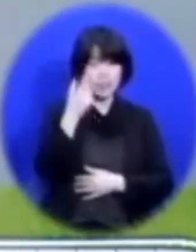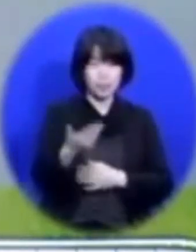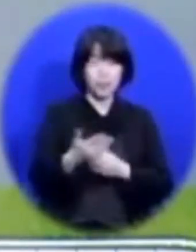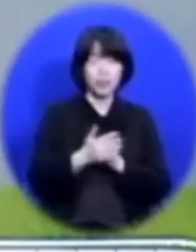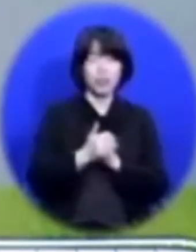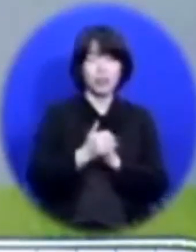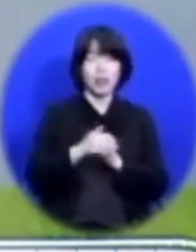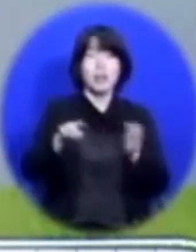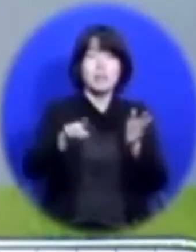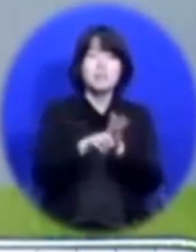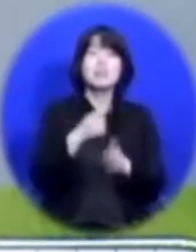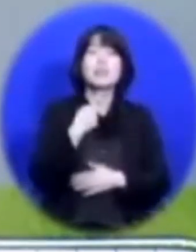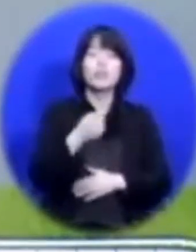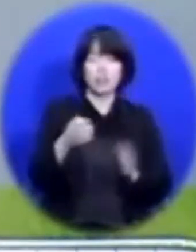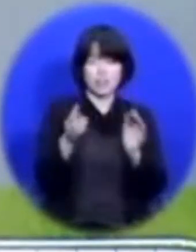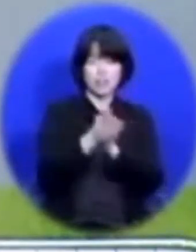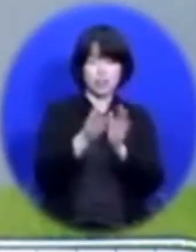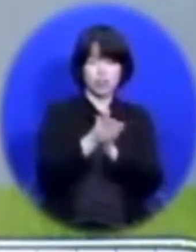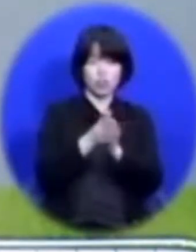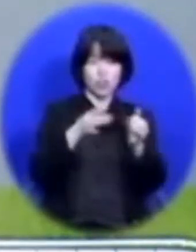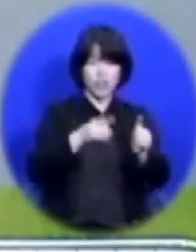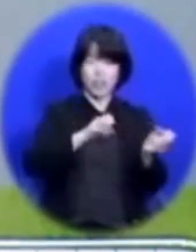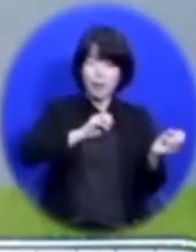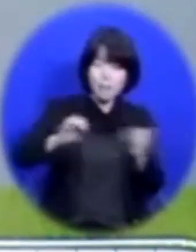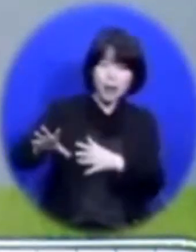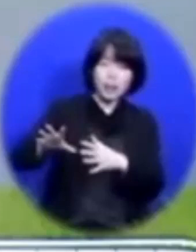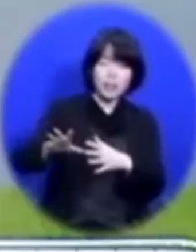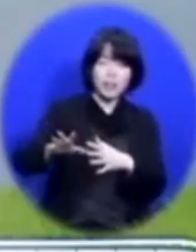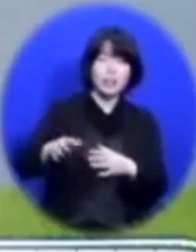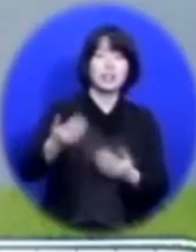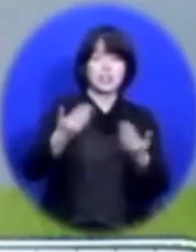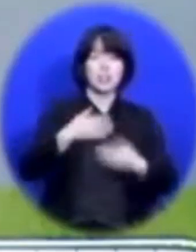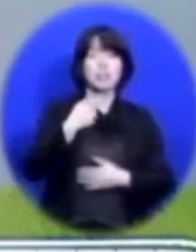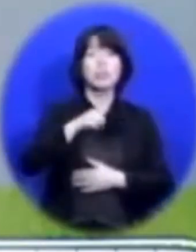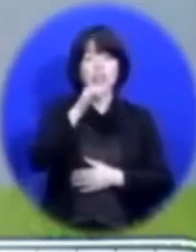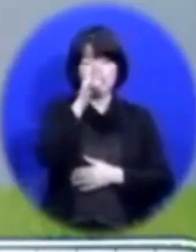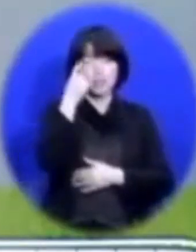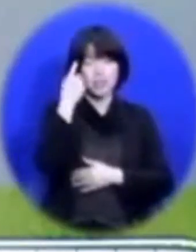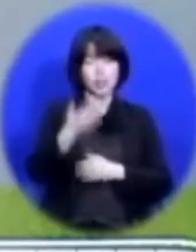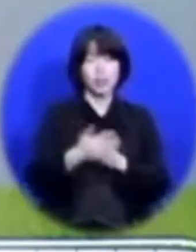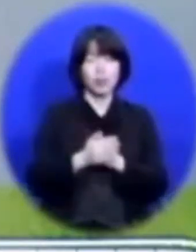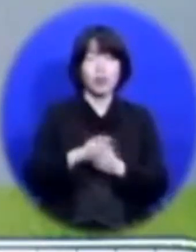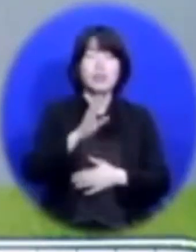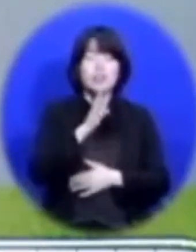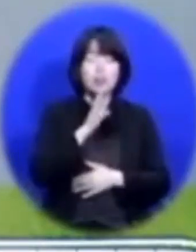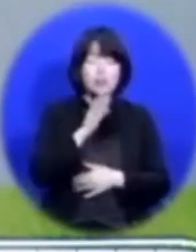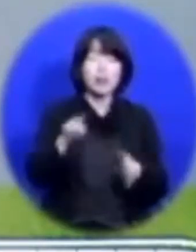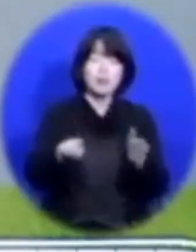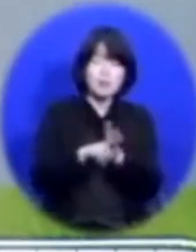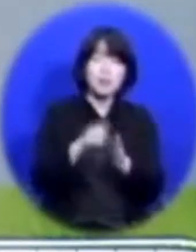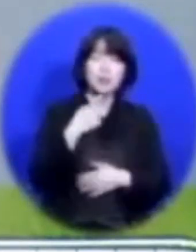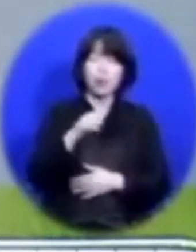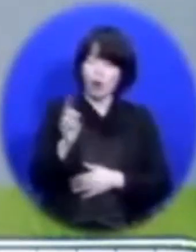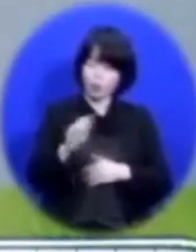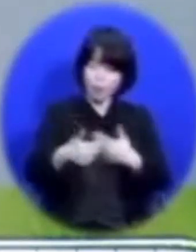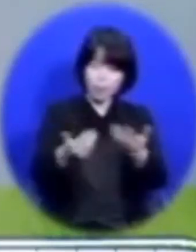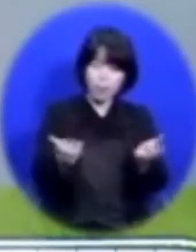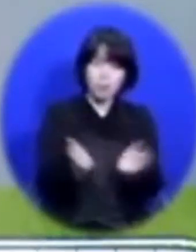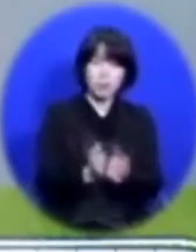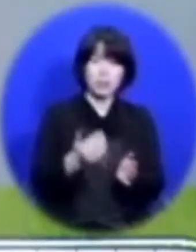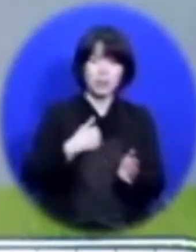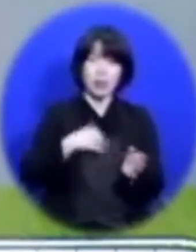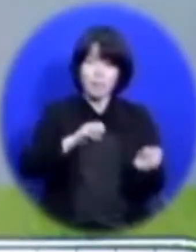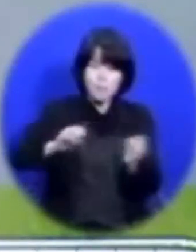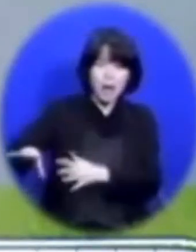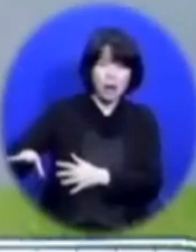?믿었던 친구들에게버림받는경우가있습니다 .사람들은자신들이 진심으로믿었던집단